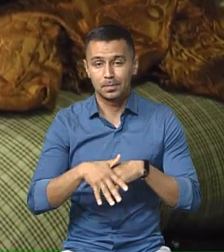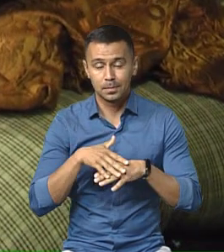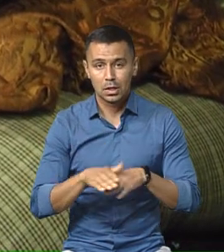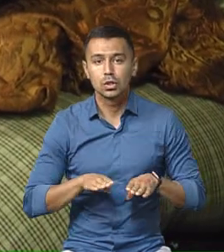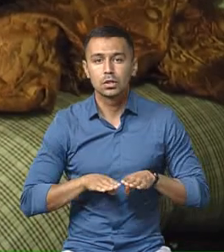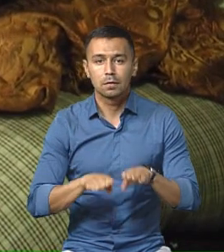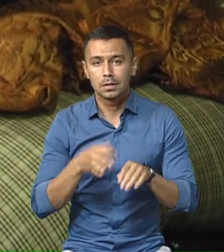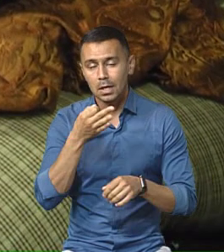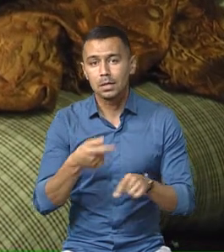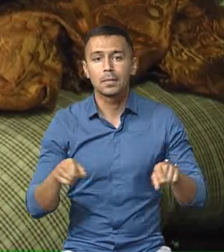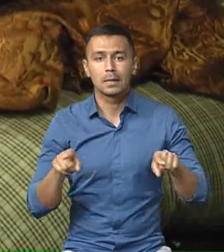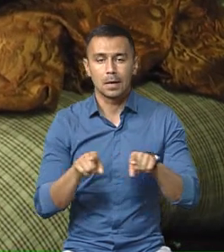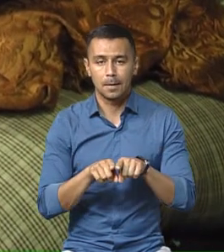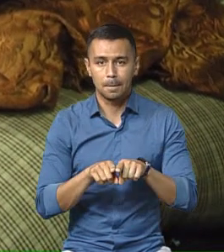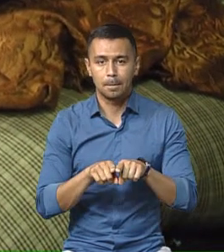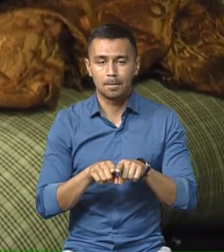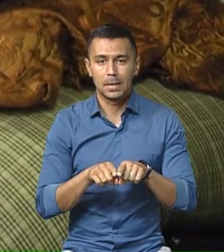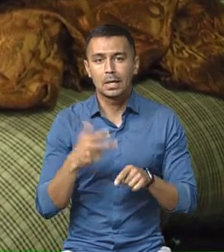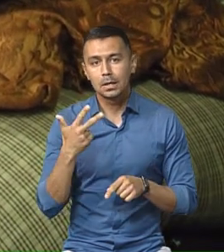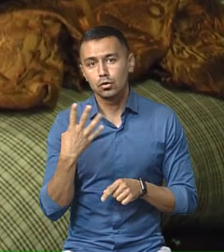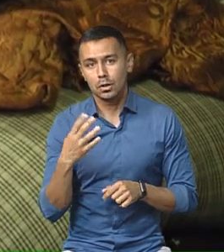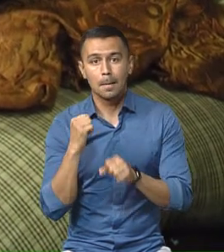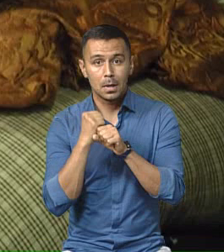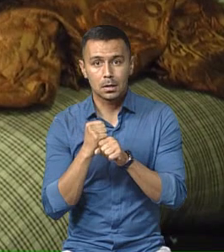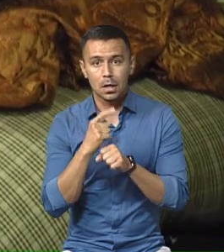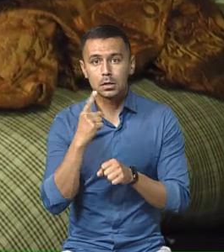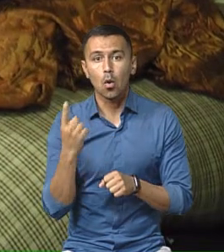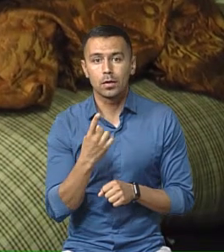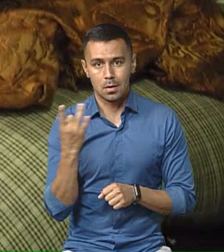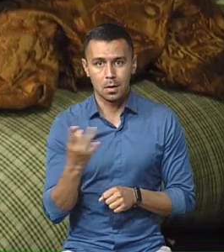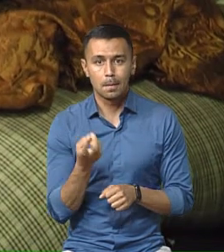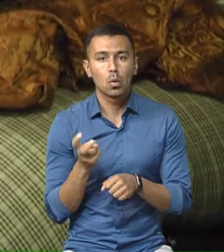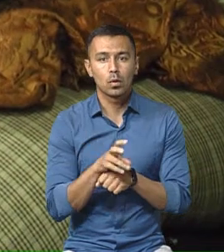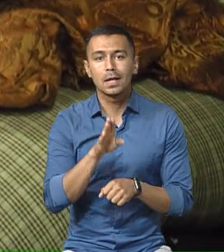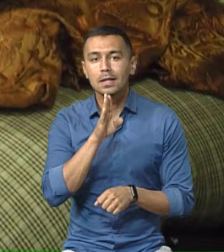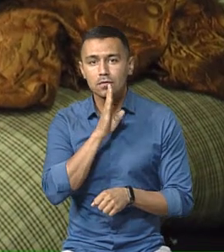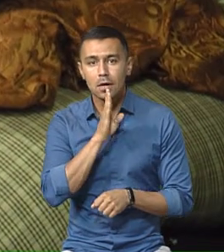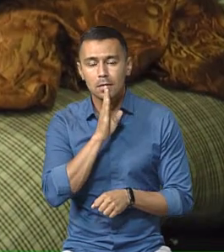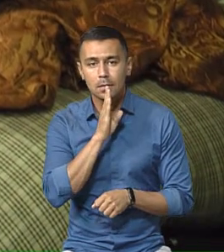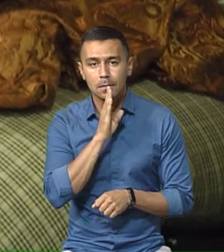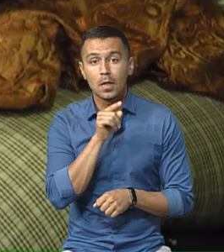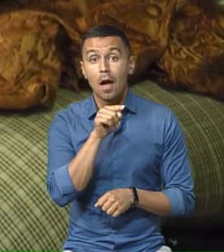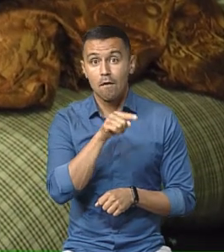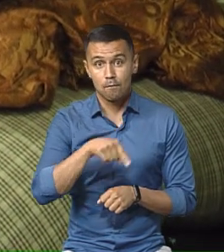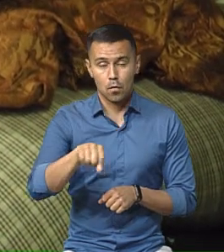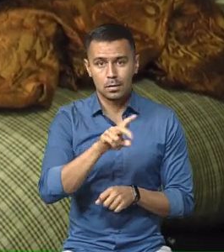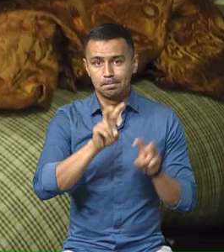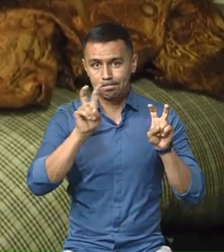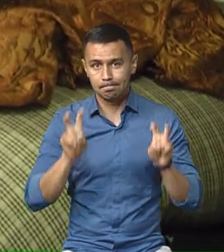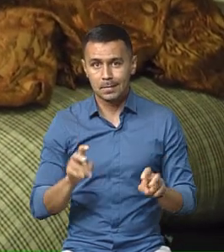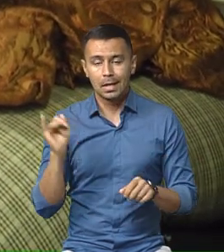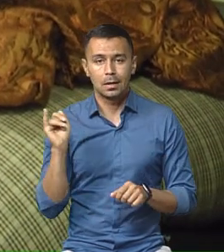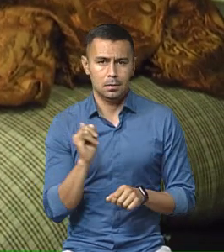відшивалися, скажімо так, 3-4 мішка за раз. Приходила дівчатка, які сідали,